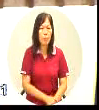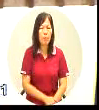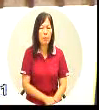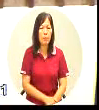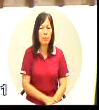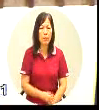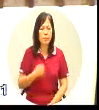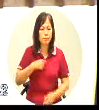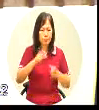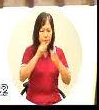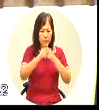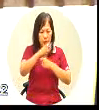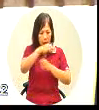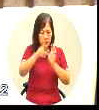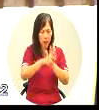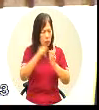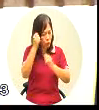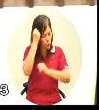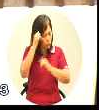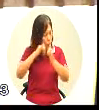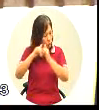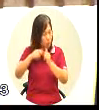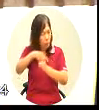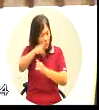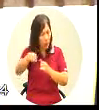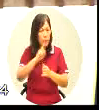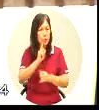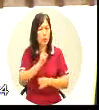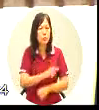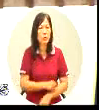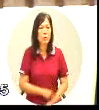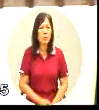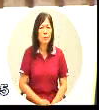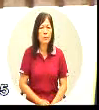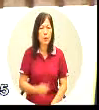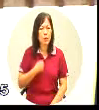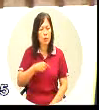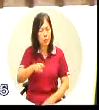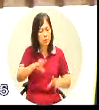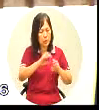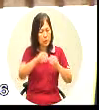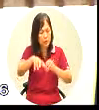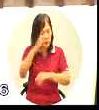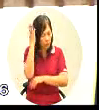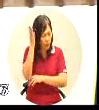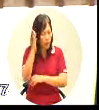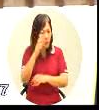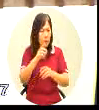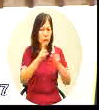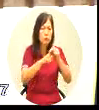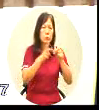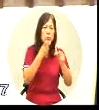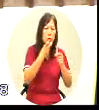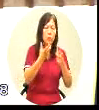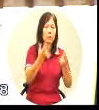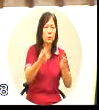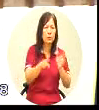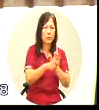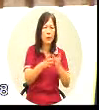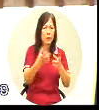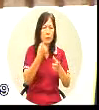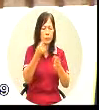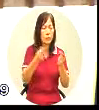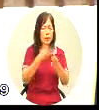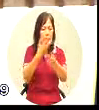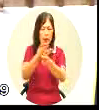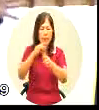就柴山居民而言，我是觉得其实不是地方政府而已，包括中央政府，其实我个人会觉得其实欠一个